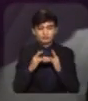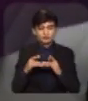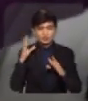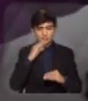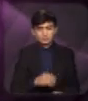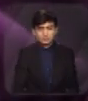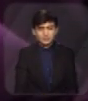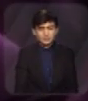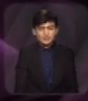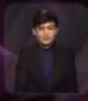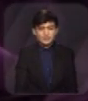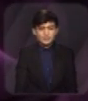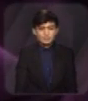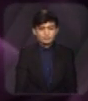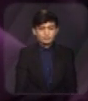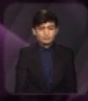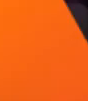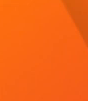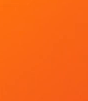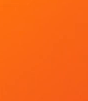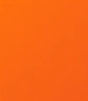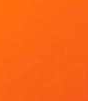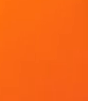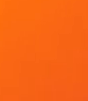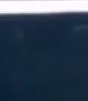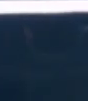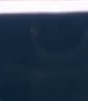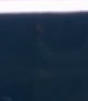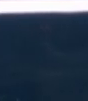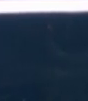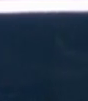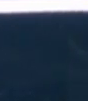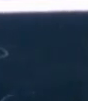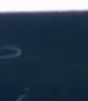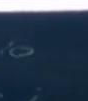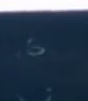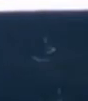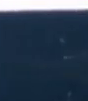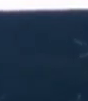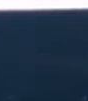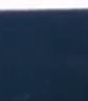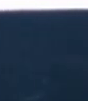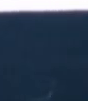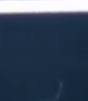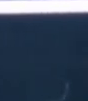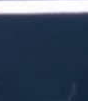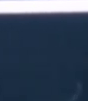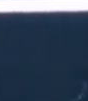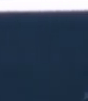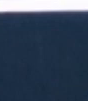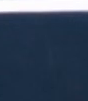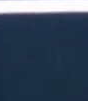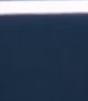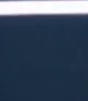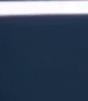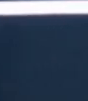пациентов. Наталья Райм, Информбюро. Будьте в курсе событий, происходящих в нашей стране.